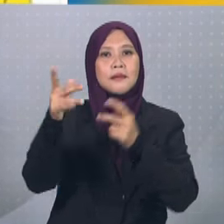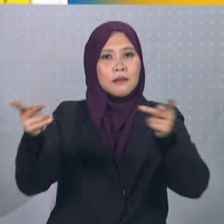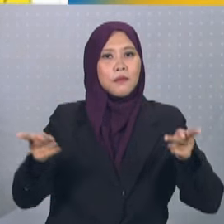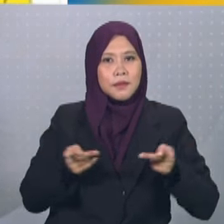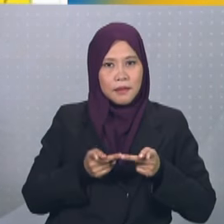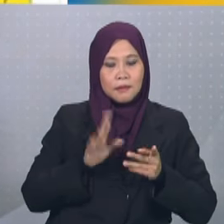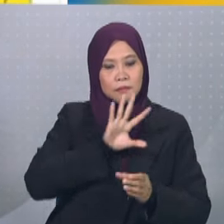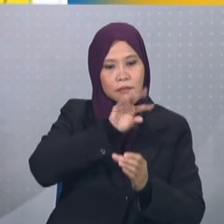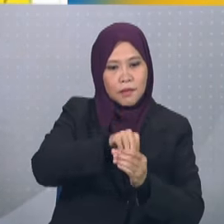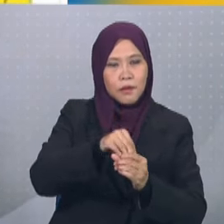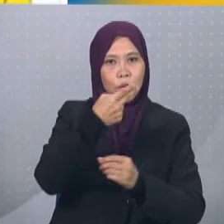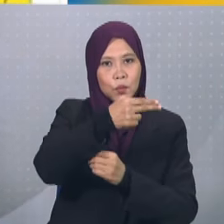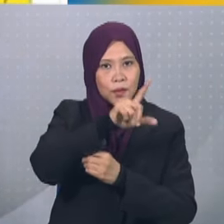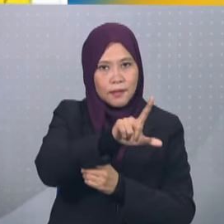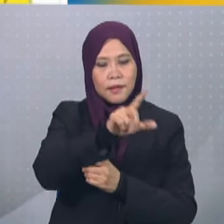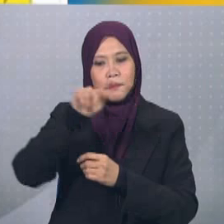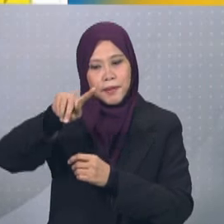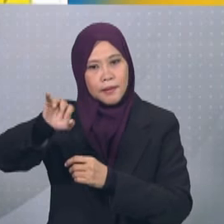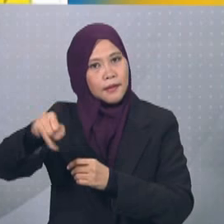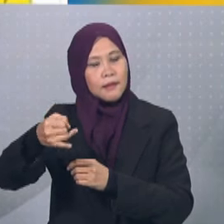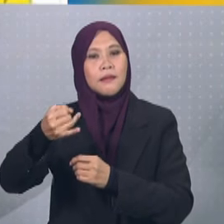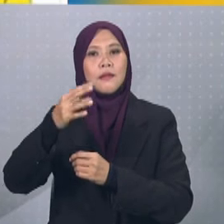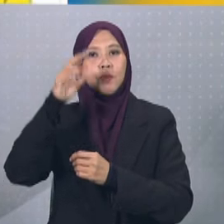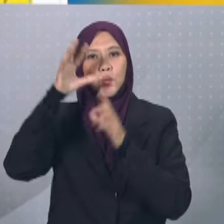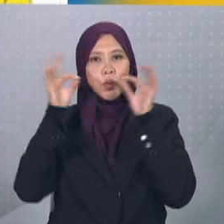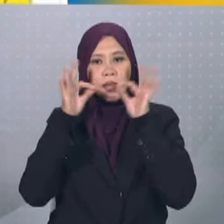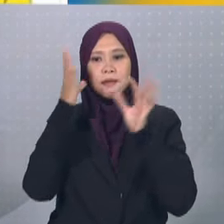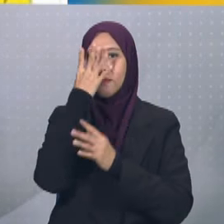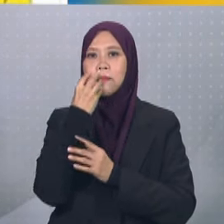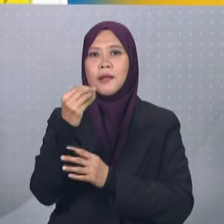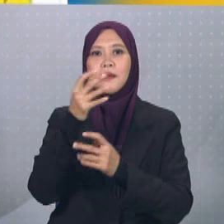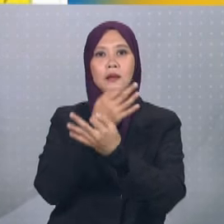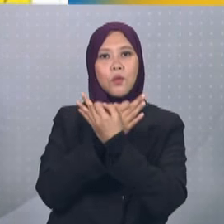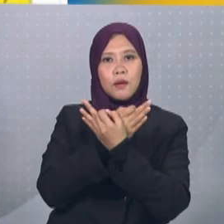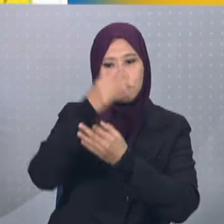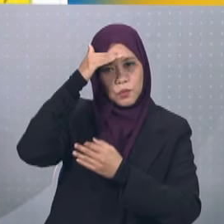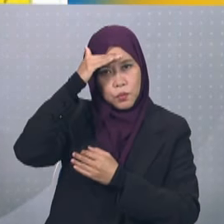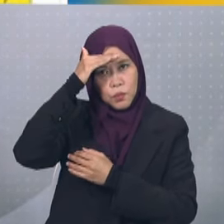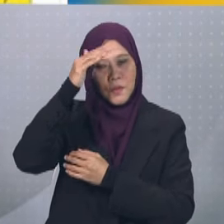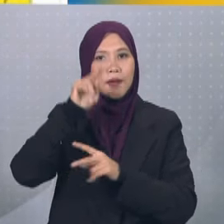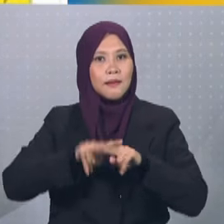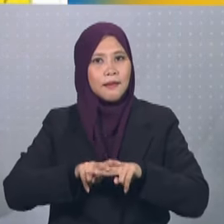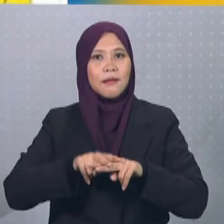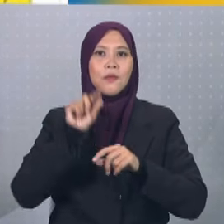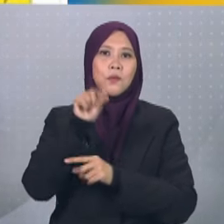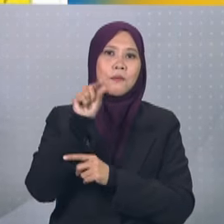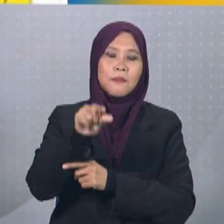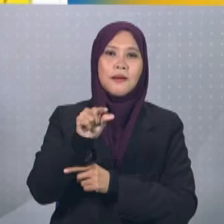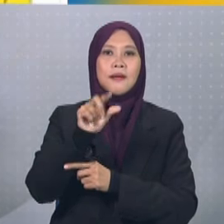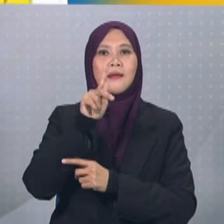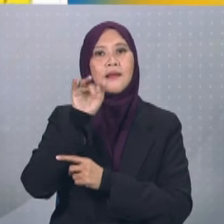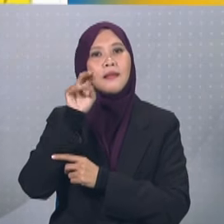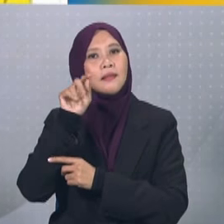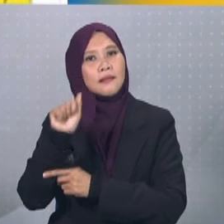kawasan. Ia melibatkan Hulu Langat, Petaling, Kuching, Seremban, Keluang, Johor Bahru, Kelang, Gombak,